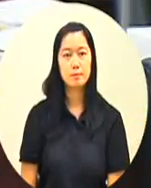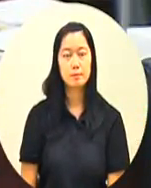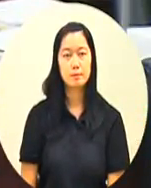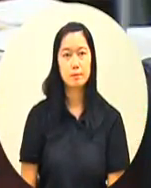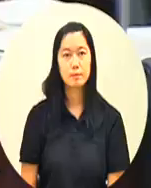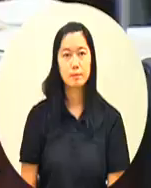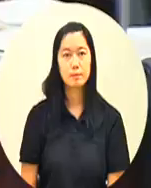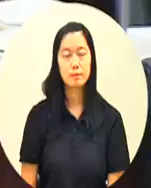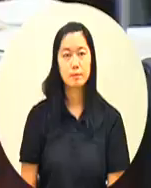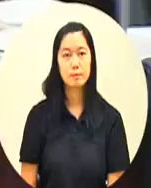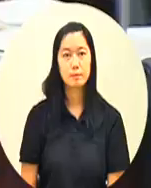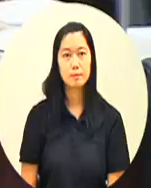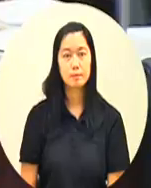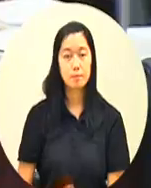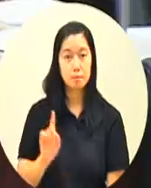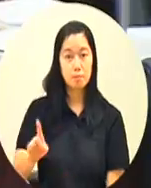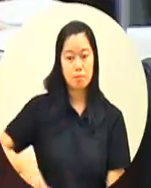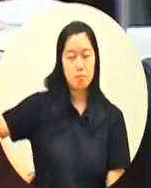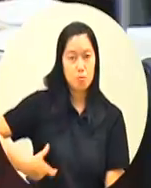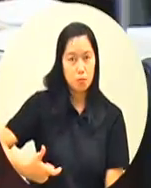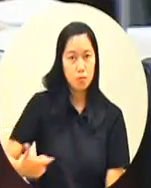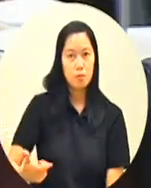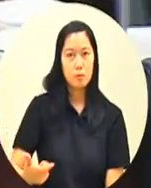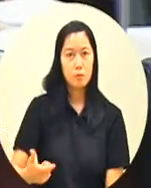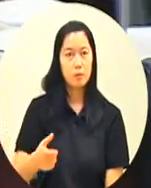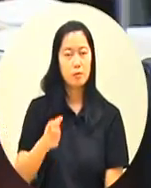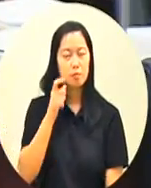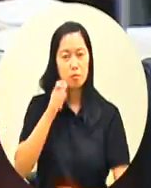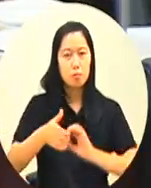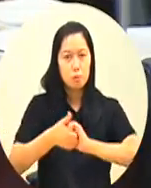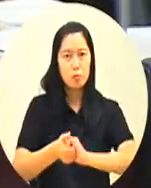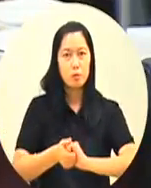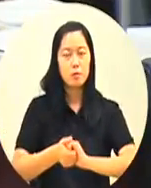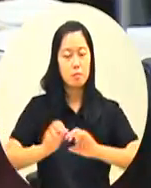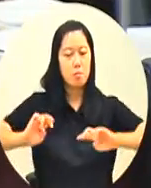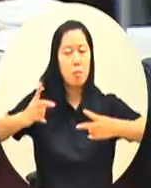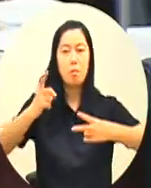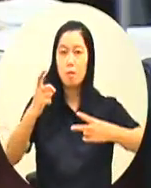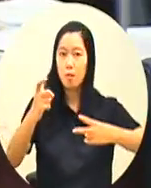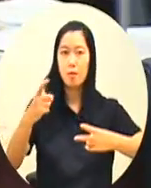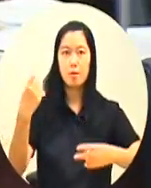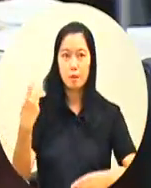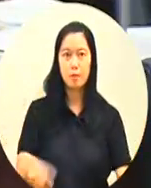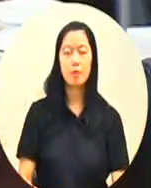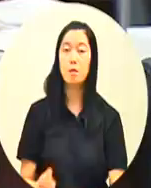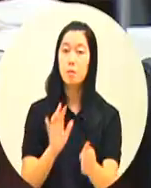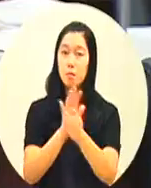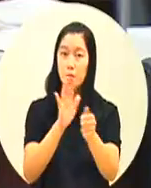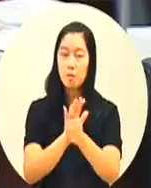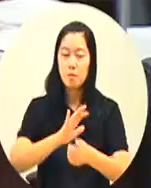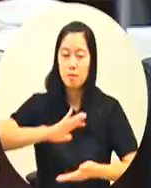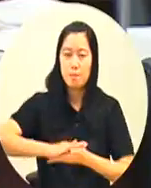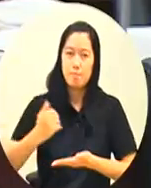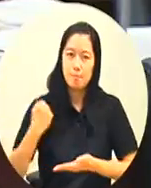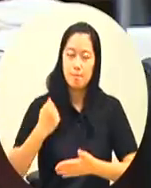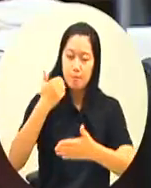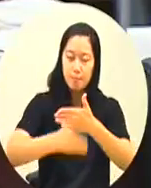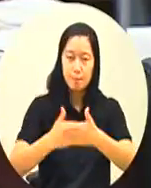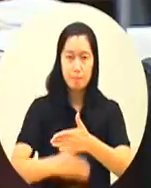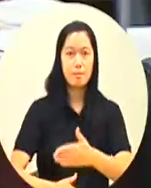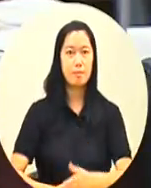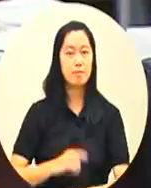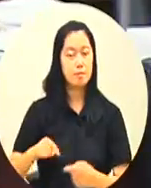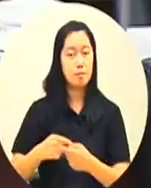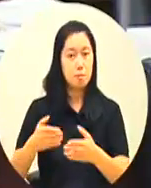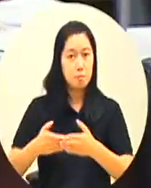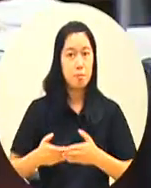既然已经要讲那么多，谁也改变不了这个事实，那想办法让大家减轻这个压力，我相信这应该也是